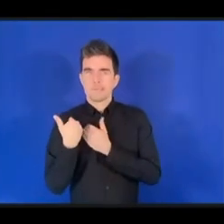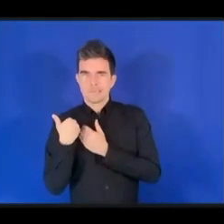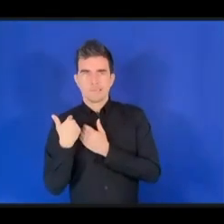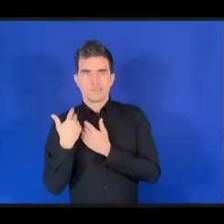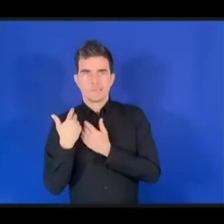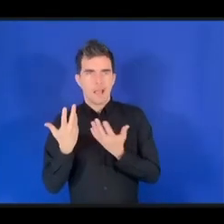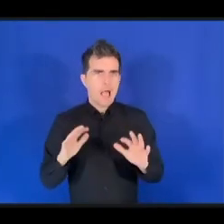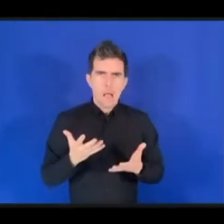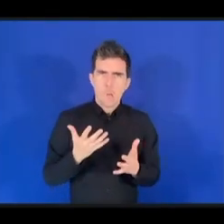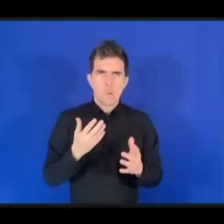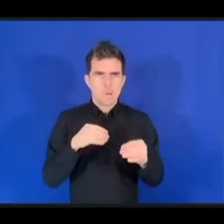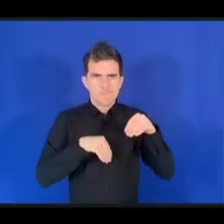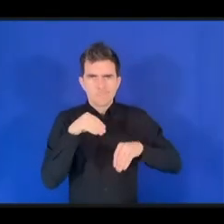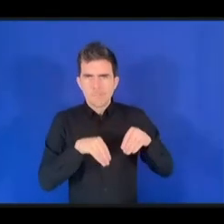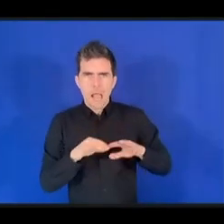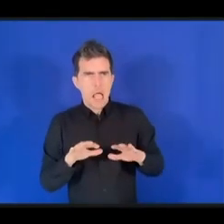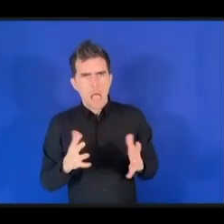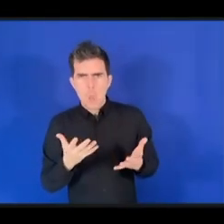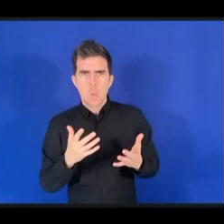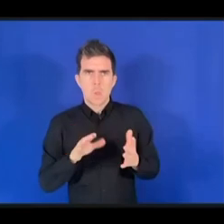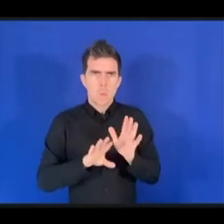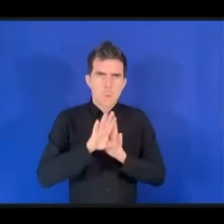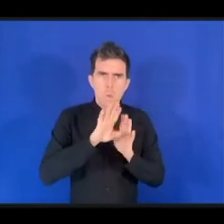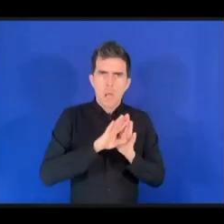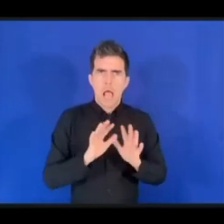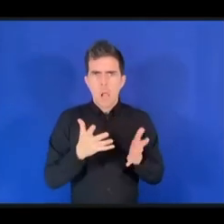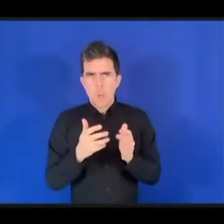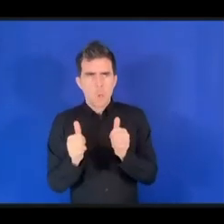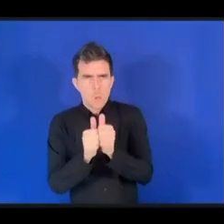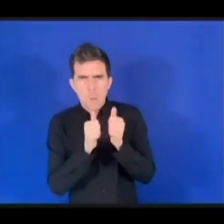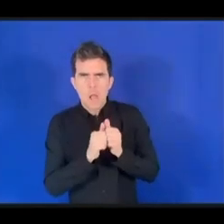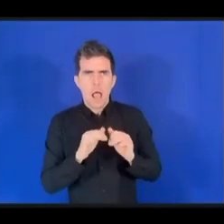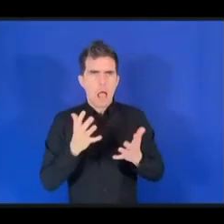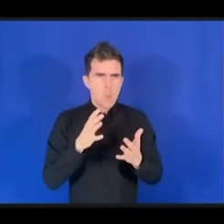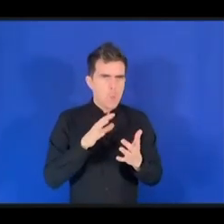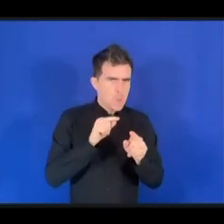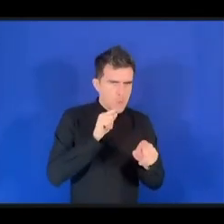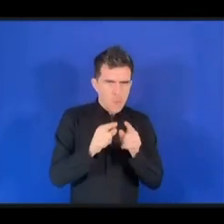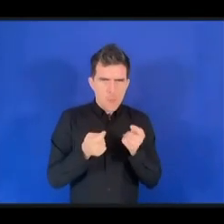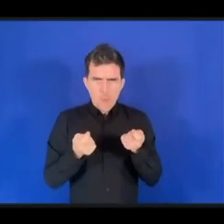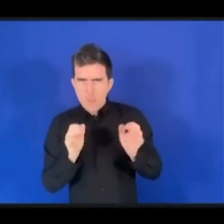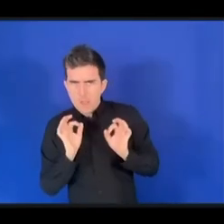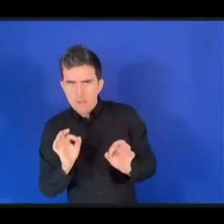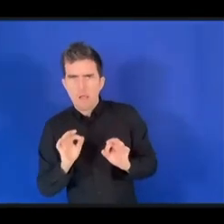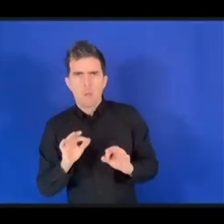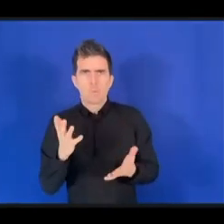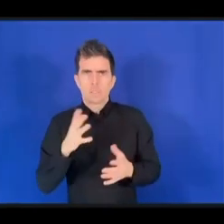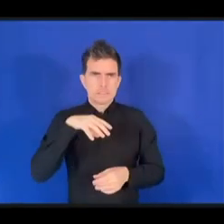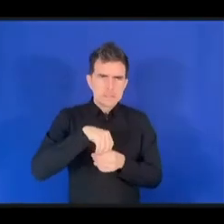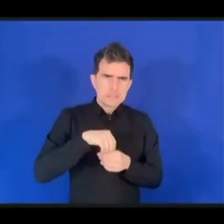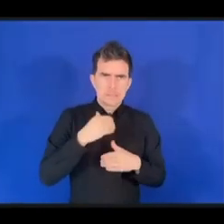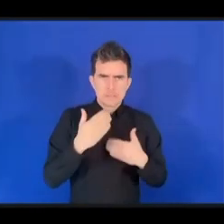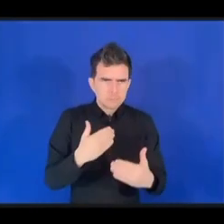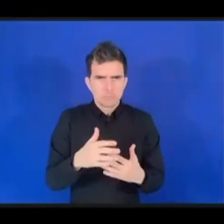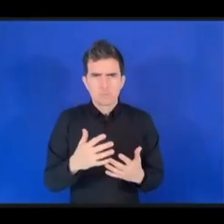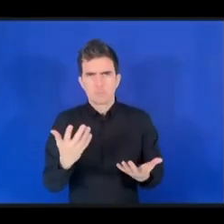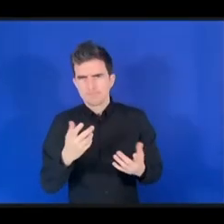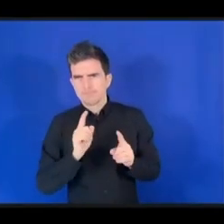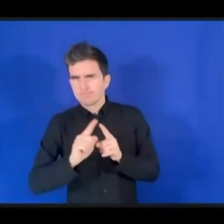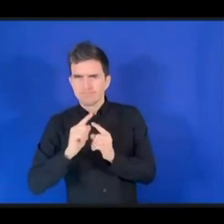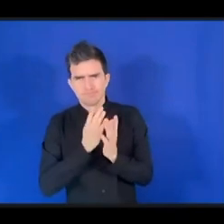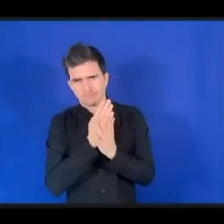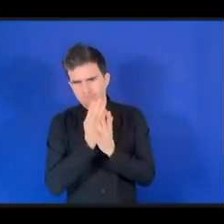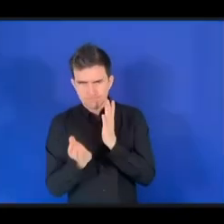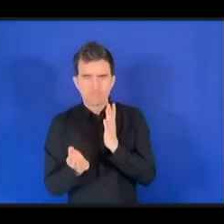ユニクIDの管理だとかストラクチャーのマネージメントだとかレジリエントで安定し